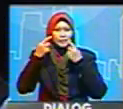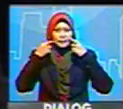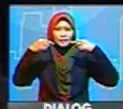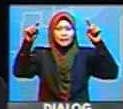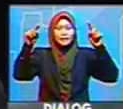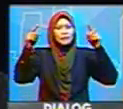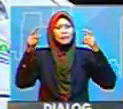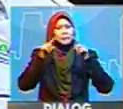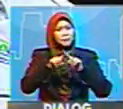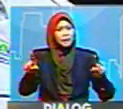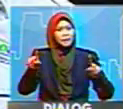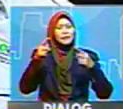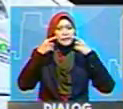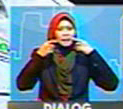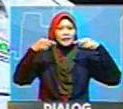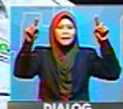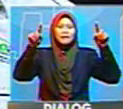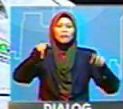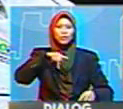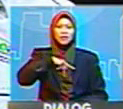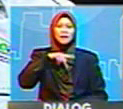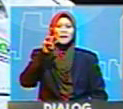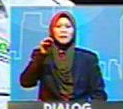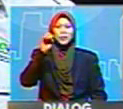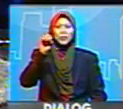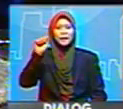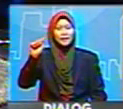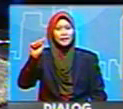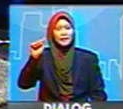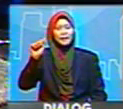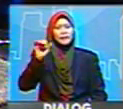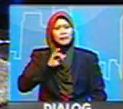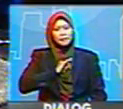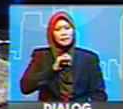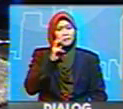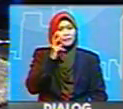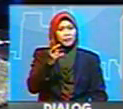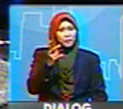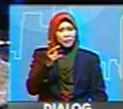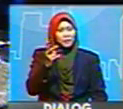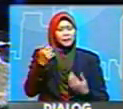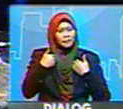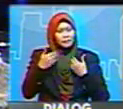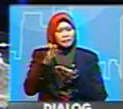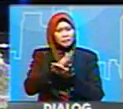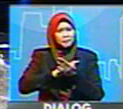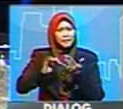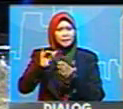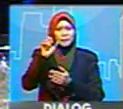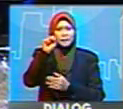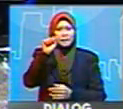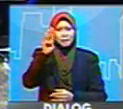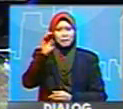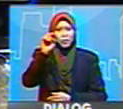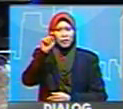kejayaan senyaik moa k ada ketikan saya M UNS sabotaj